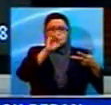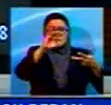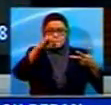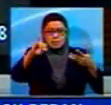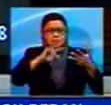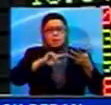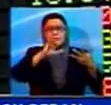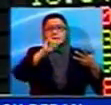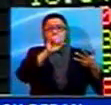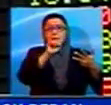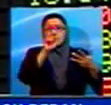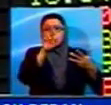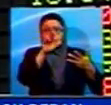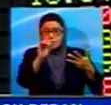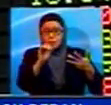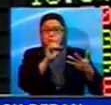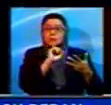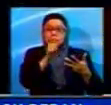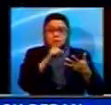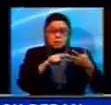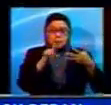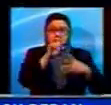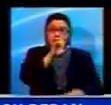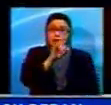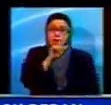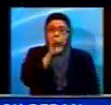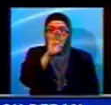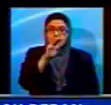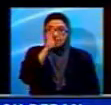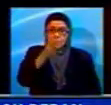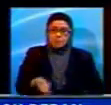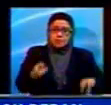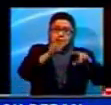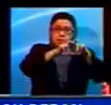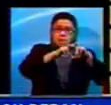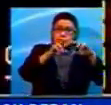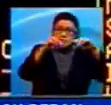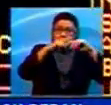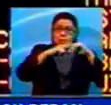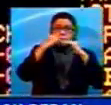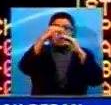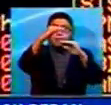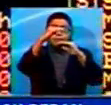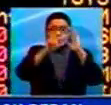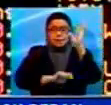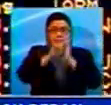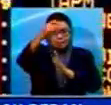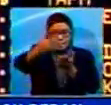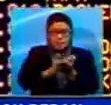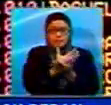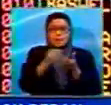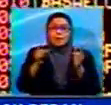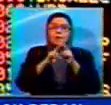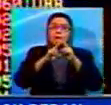dagangan fbm klci mencecah paras tinggi baharu pada 1887.07 mata dan paras